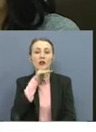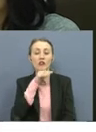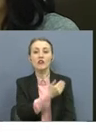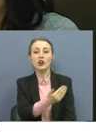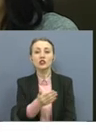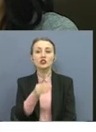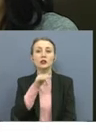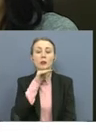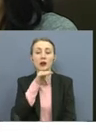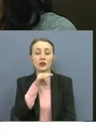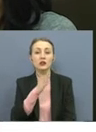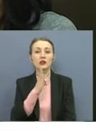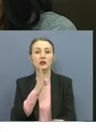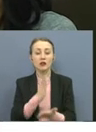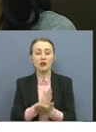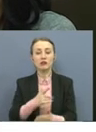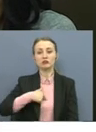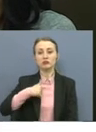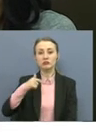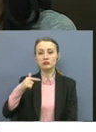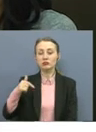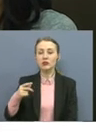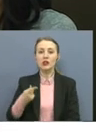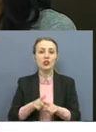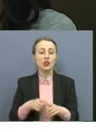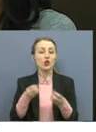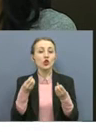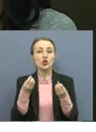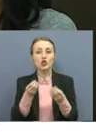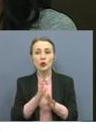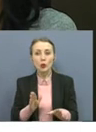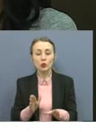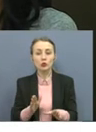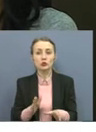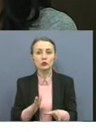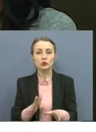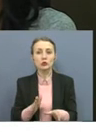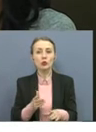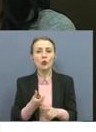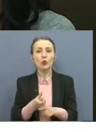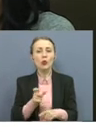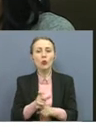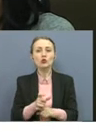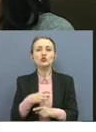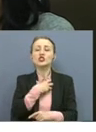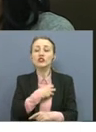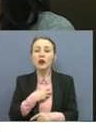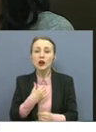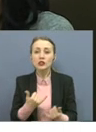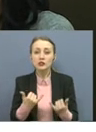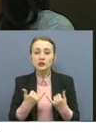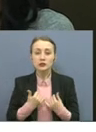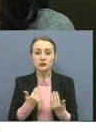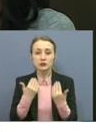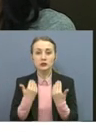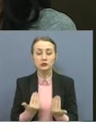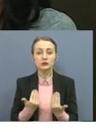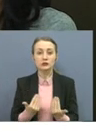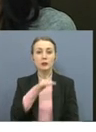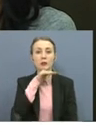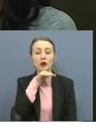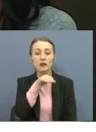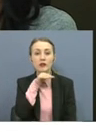елбасының, ел президентінің қолдауы деп өзім солай түсінемін. Сұрақтарыңыз болса, біз жауап беруге дайынбыз.